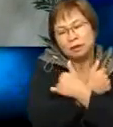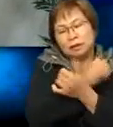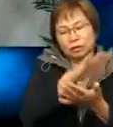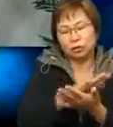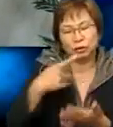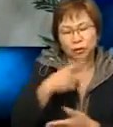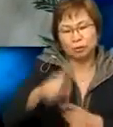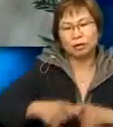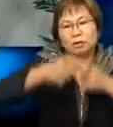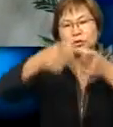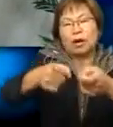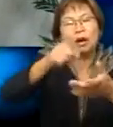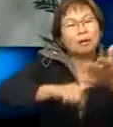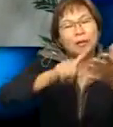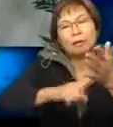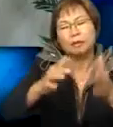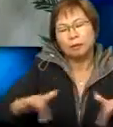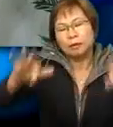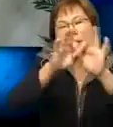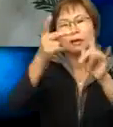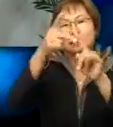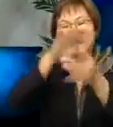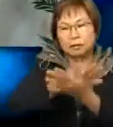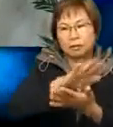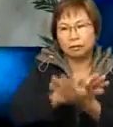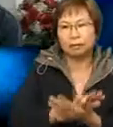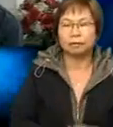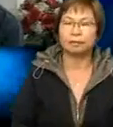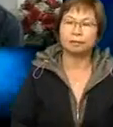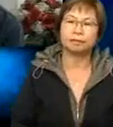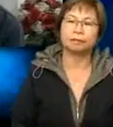sayangkan sekolah, kita kena sumbangkan apa saja yang berguna kepada sekolah.